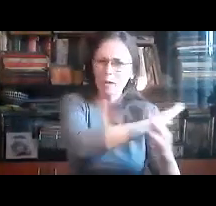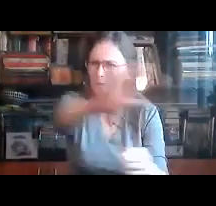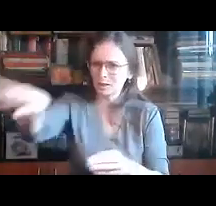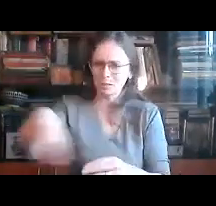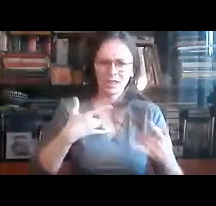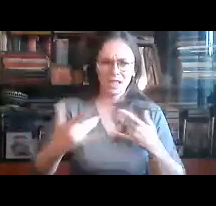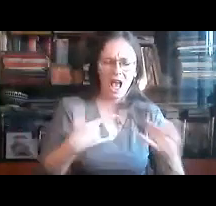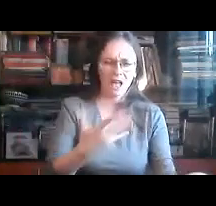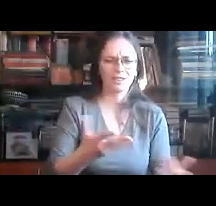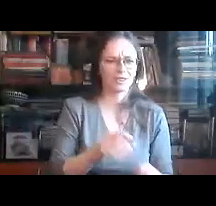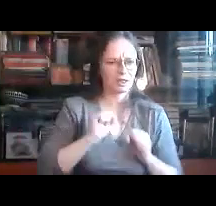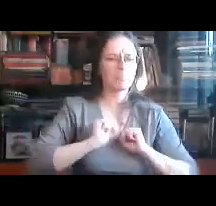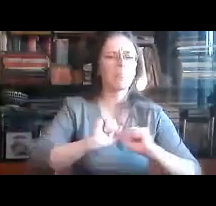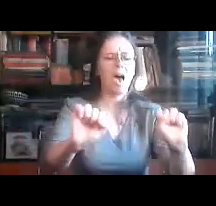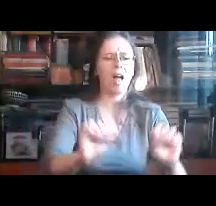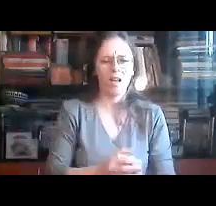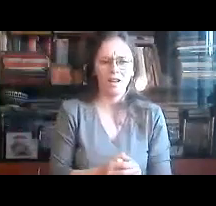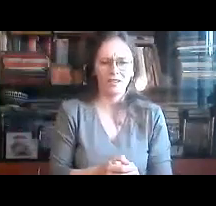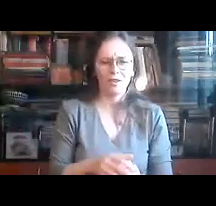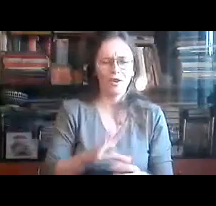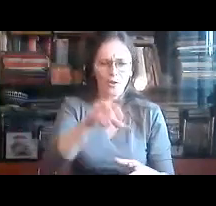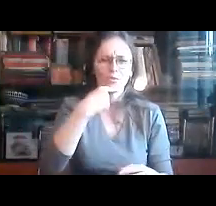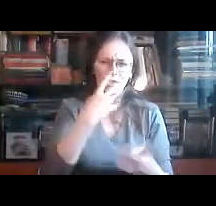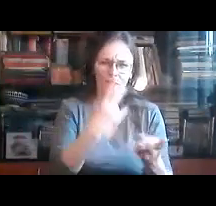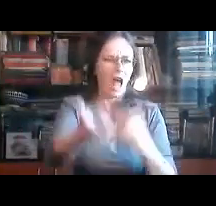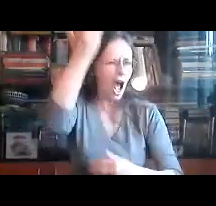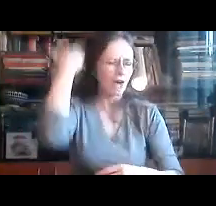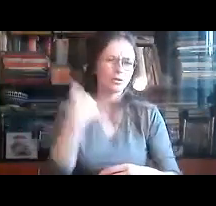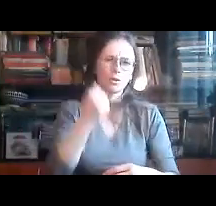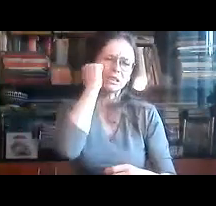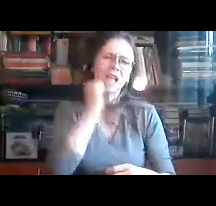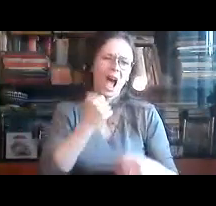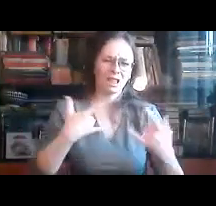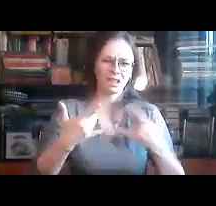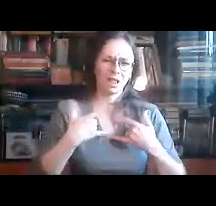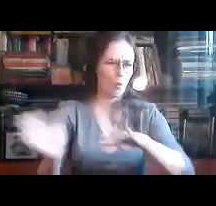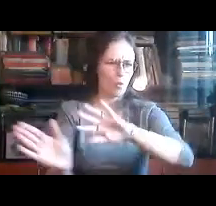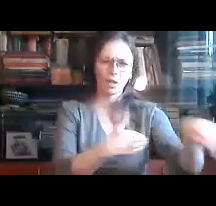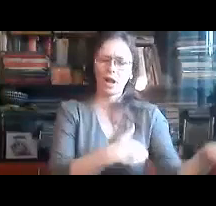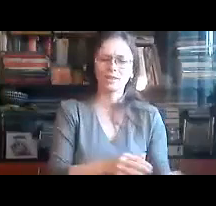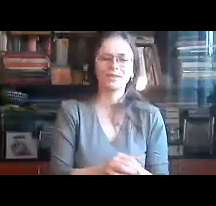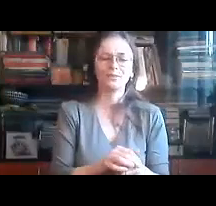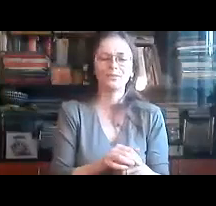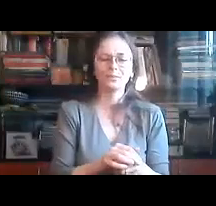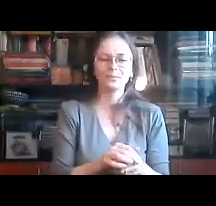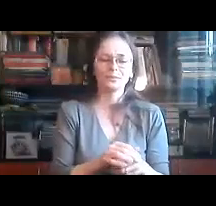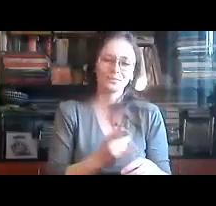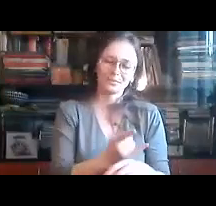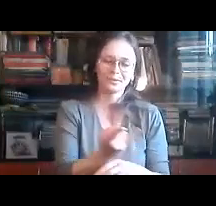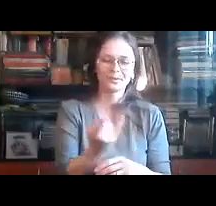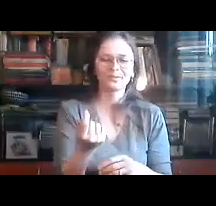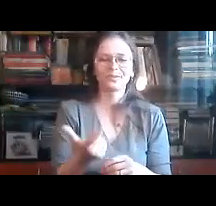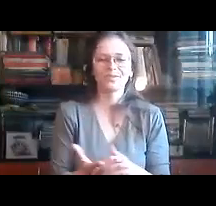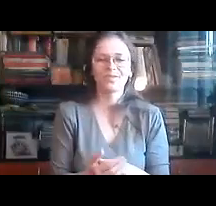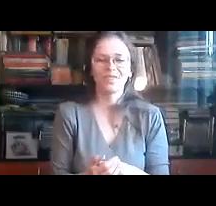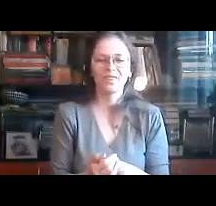их туда давно надо. Вот. Да, Оля задает вопрос, да, а что содержательно